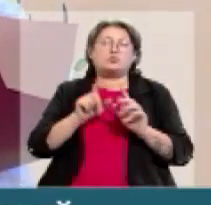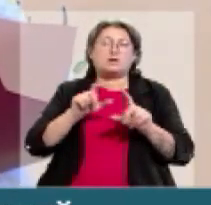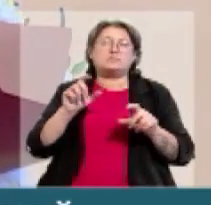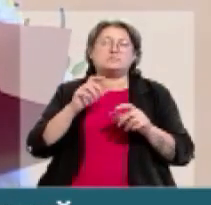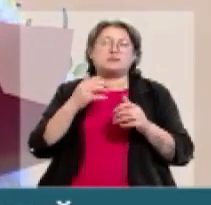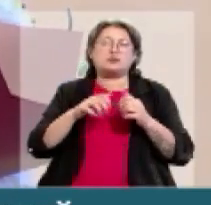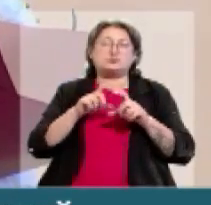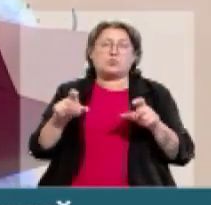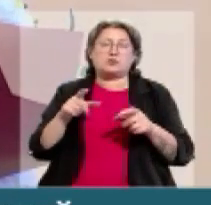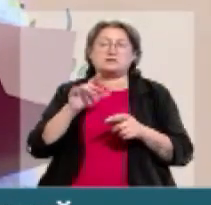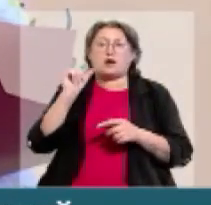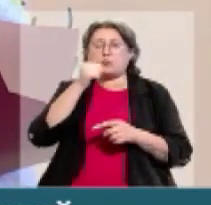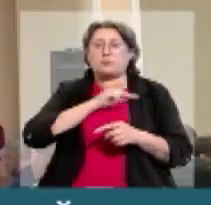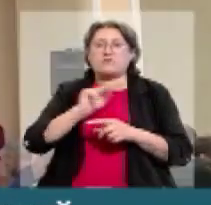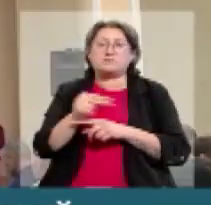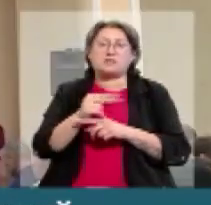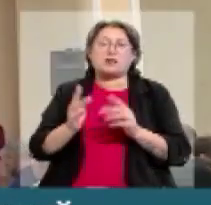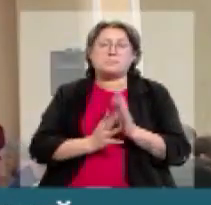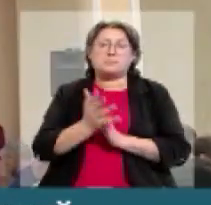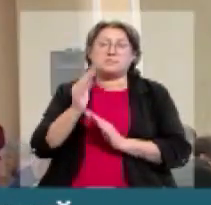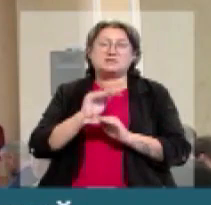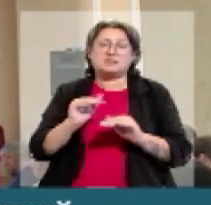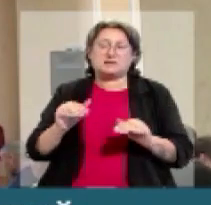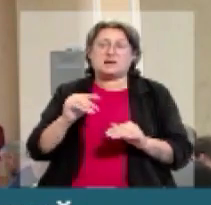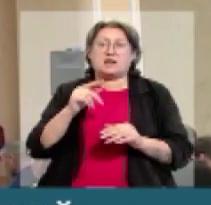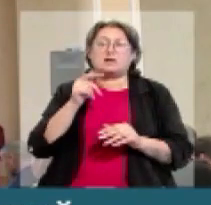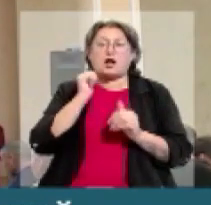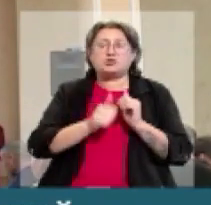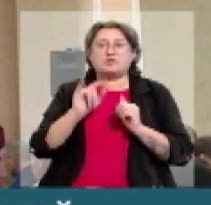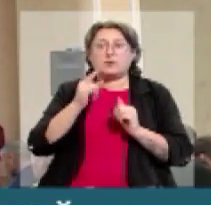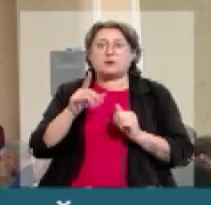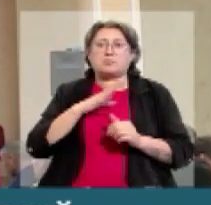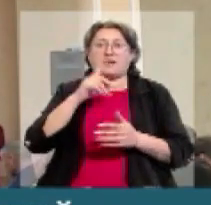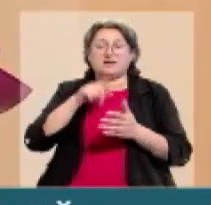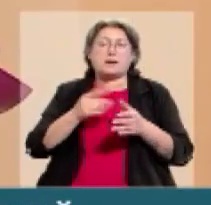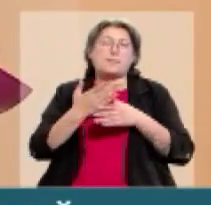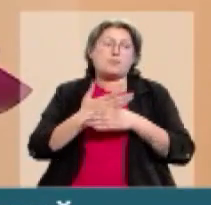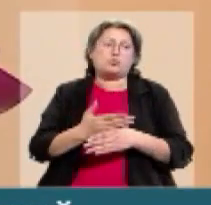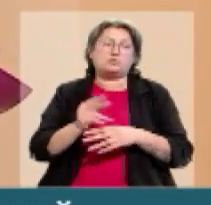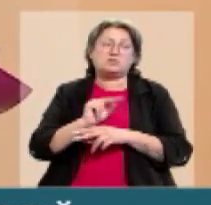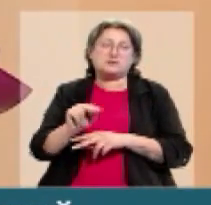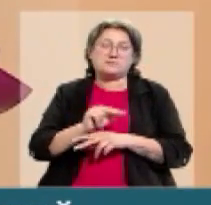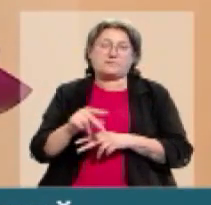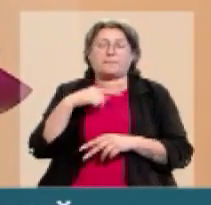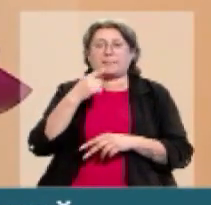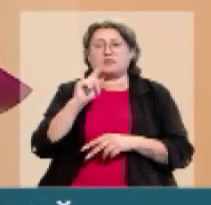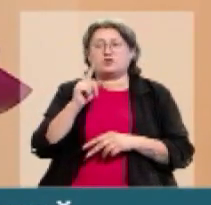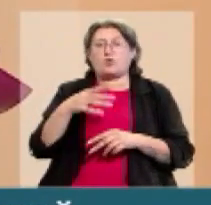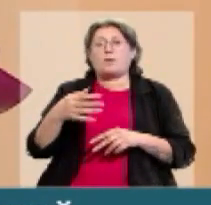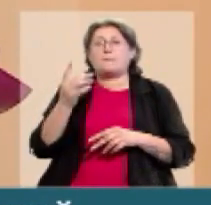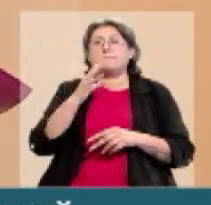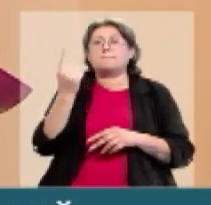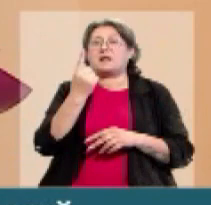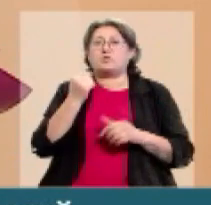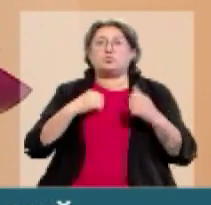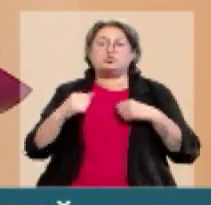средней школе. За годы работы воспитала не одно поколение детей. Для каждого ребенка она была верным помощником и наставником. Говорит, что образ первой